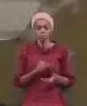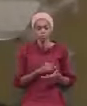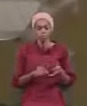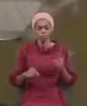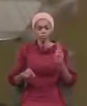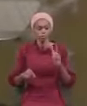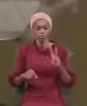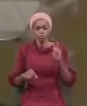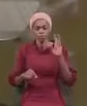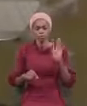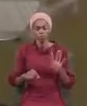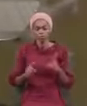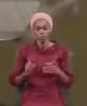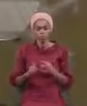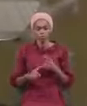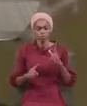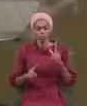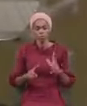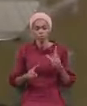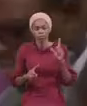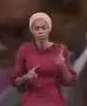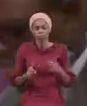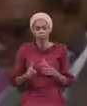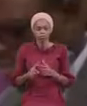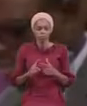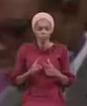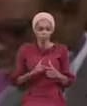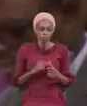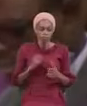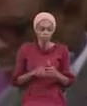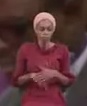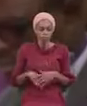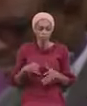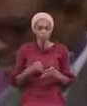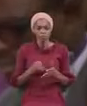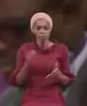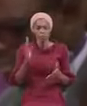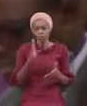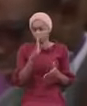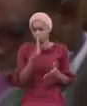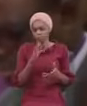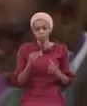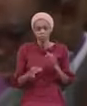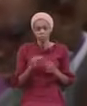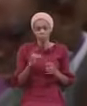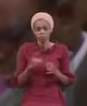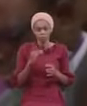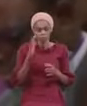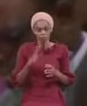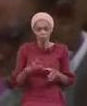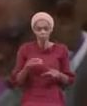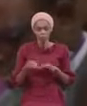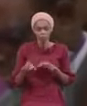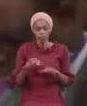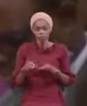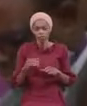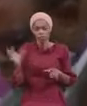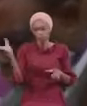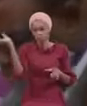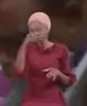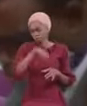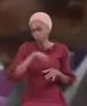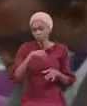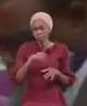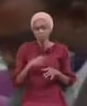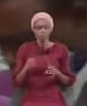24 verset 31 et dit si l'on n'a péché involontairement sans que l'assemblée